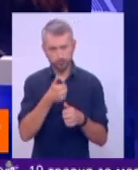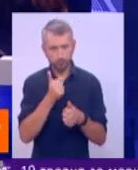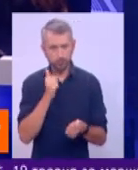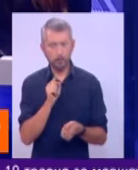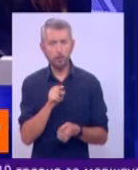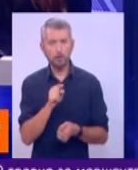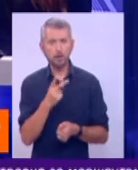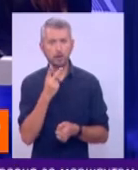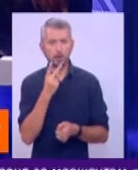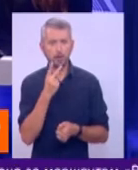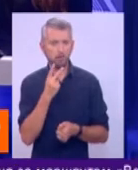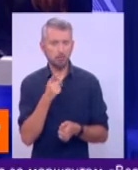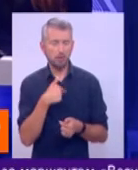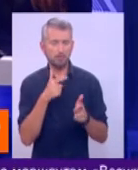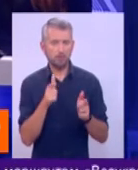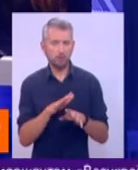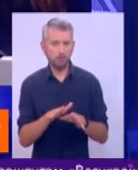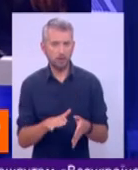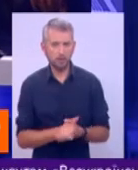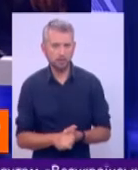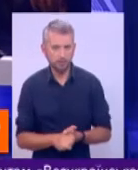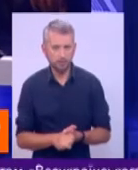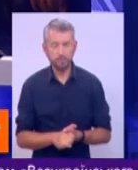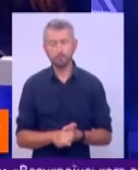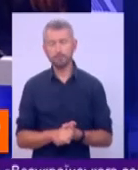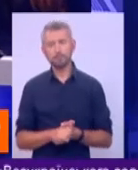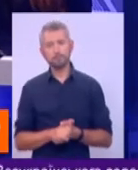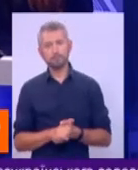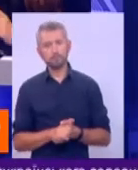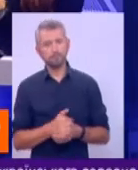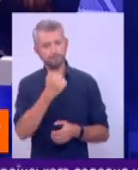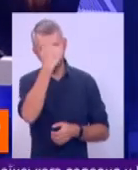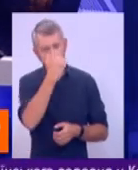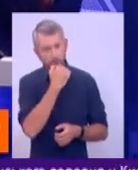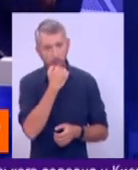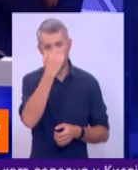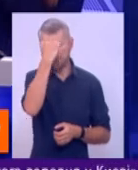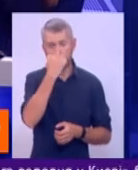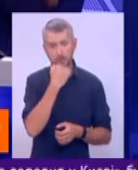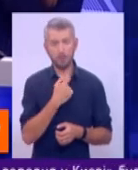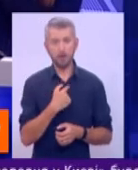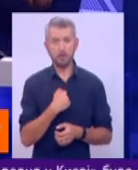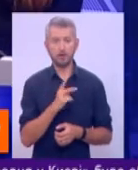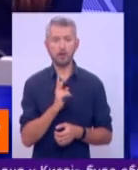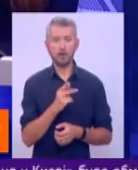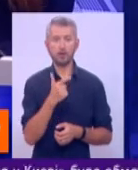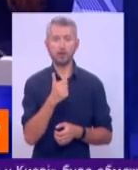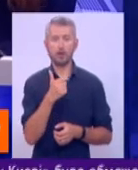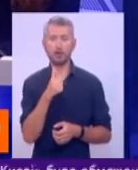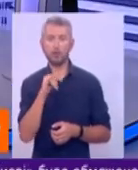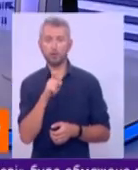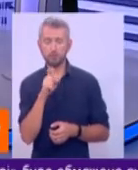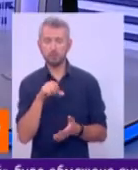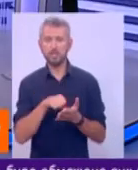вони завжди не согласні. Дякую. От... дякую вам. Спасибо, я как ГАУС, представитель нас меньшин,